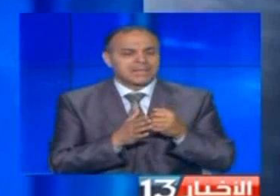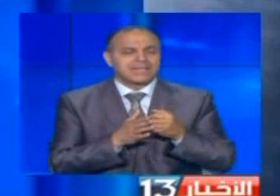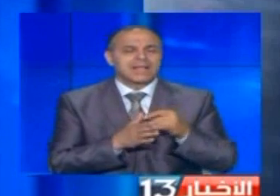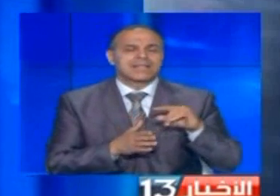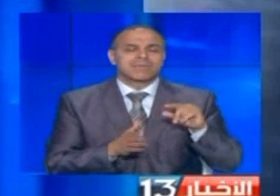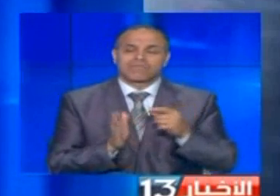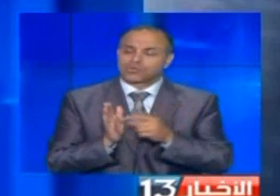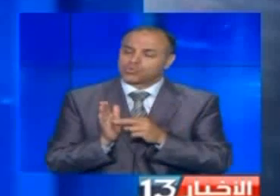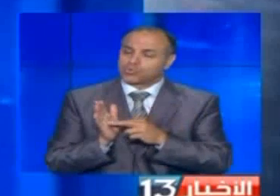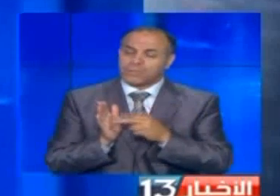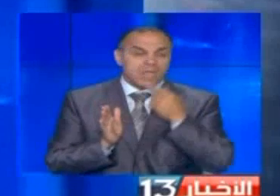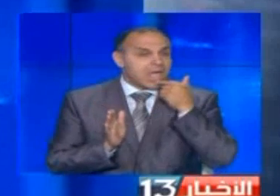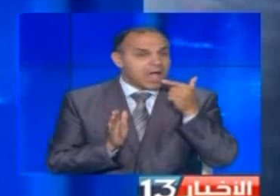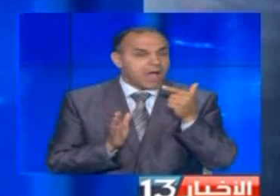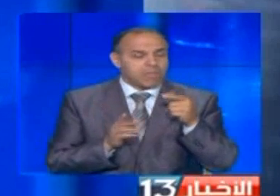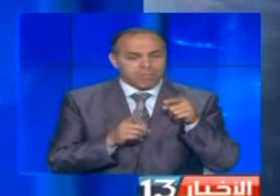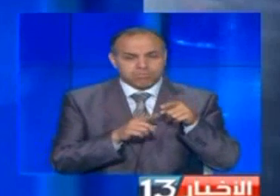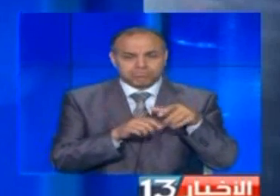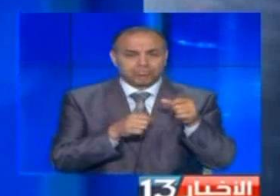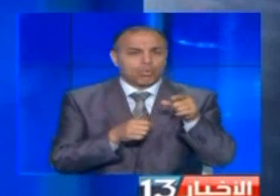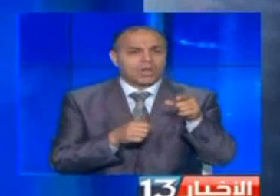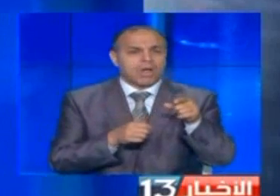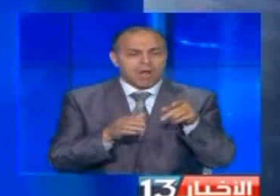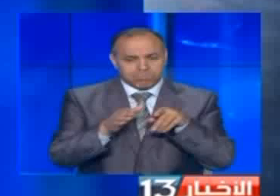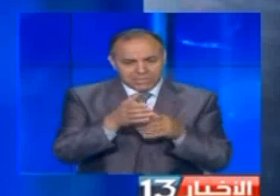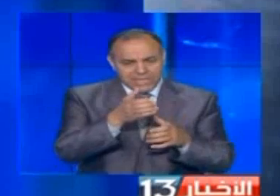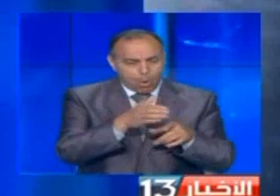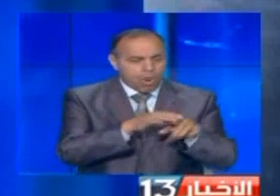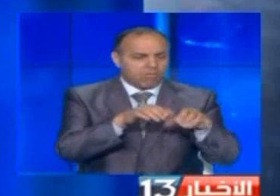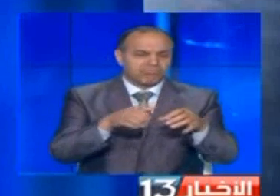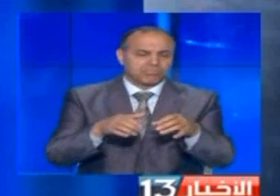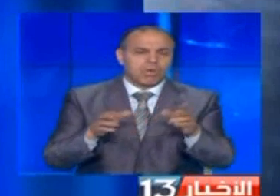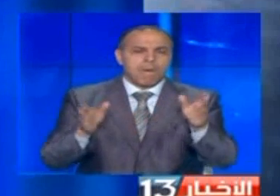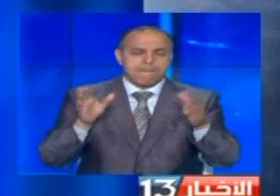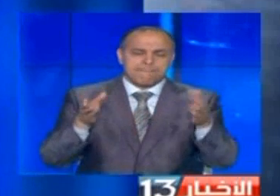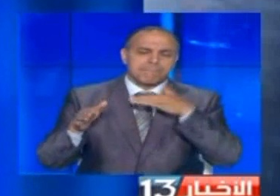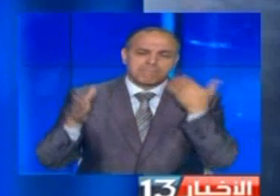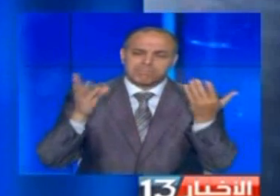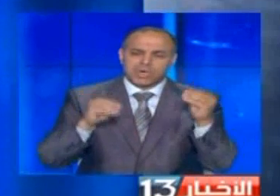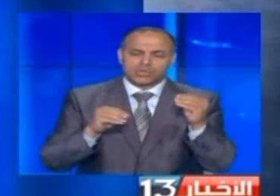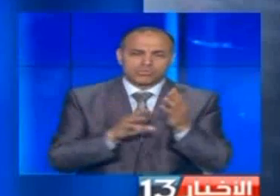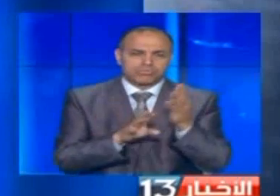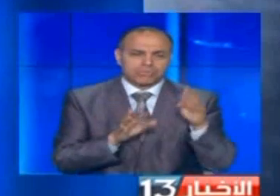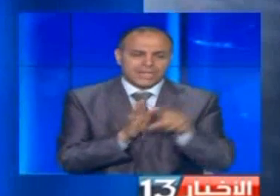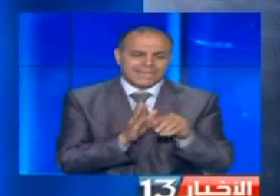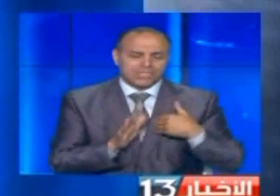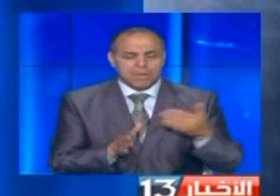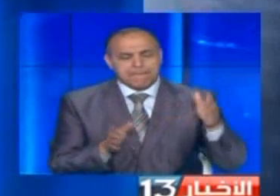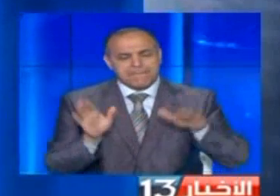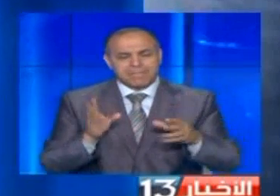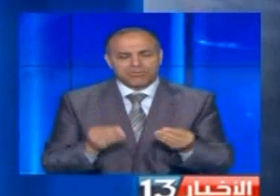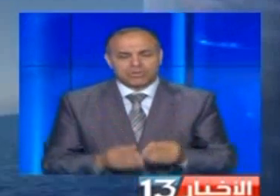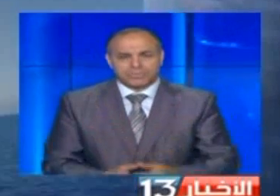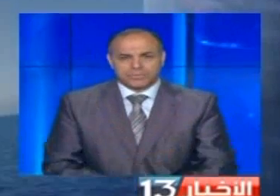تدمر السورية، والحصيلة تدمير عدد من مخازن الأسلحة وسقوط قتلى في صفوف عناصر هذا التنظيم